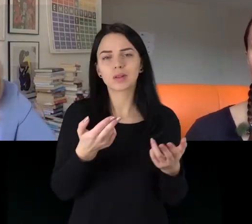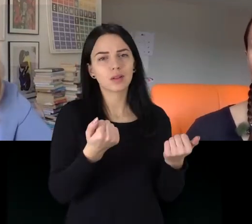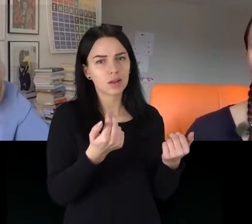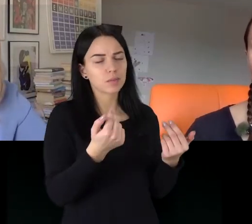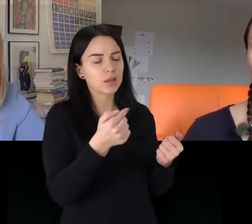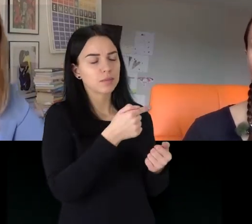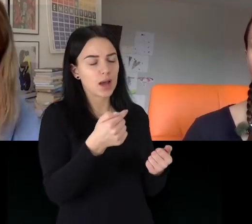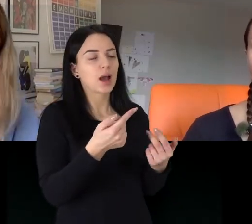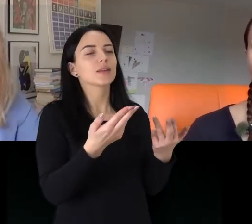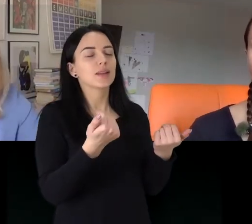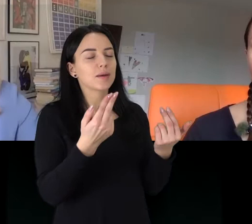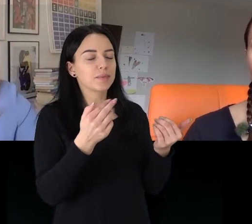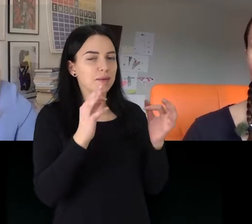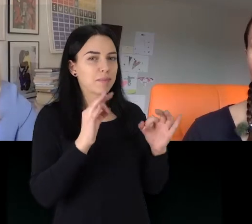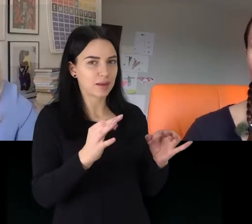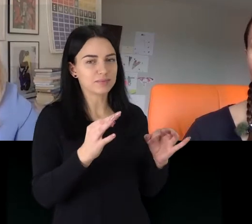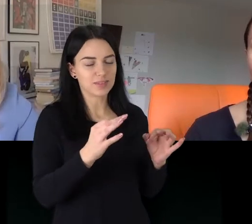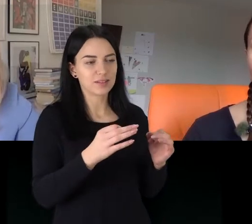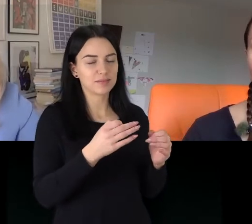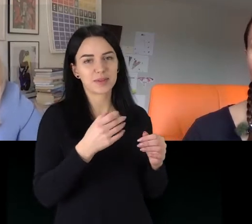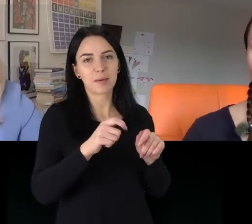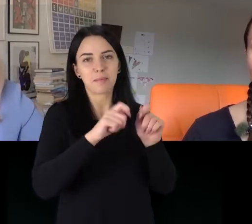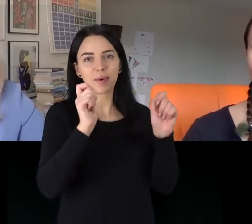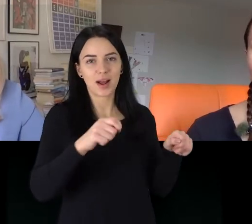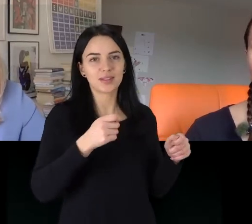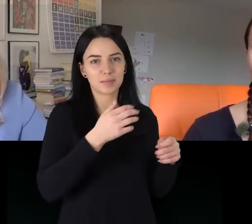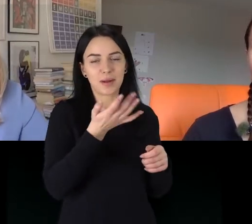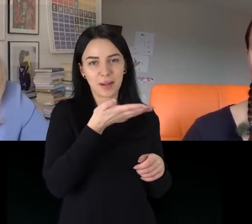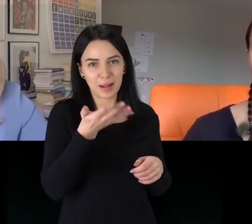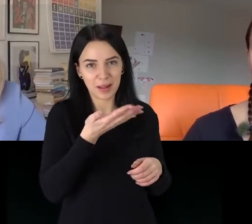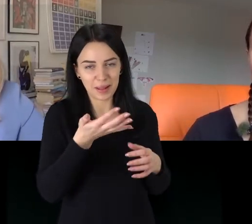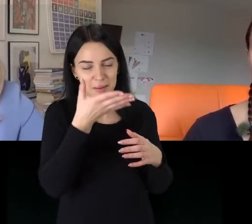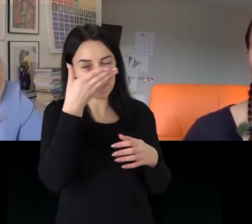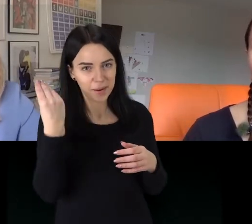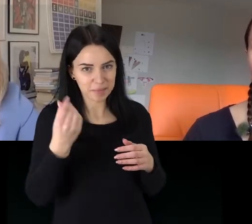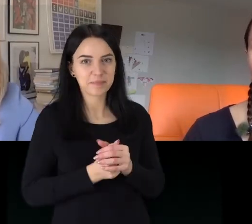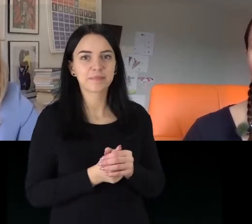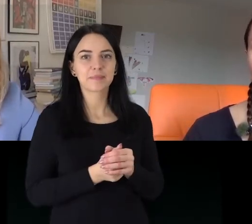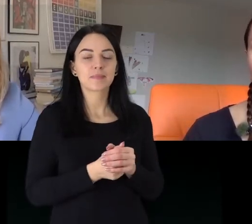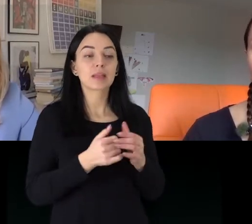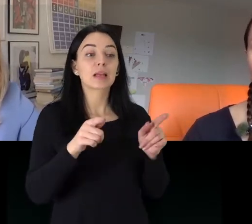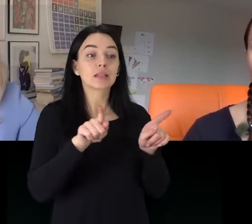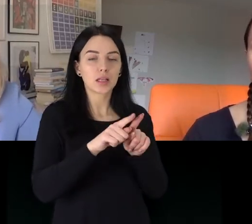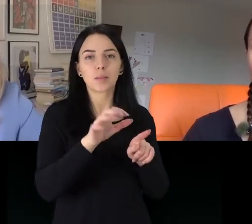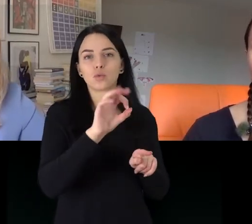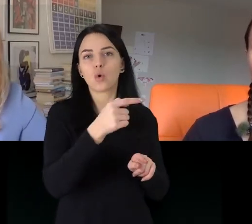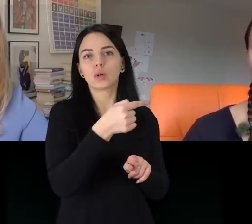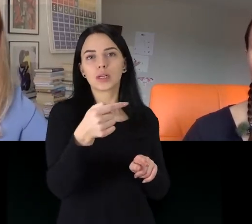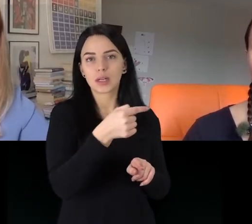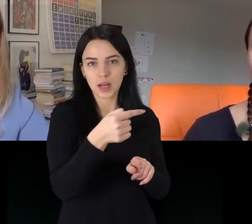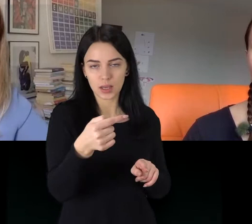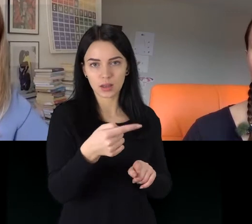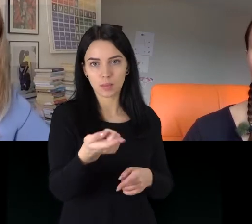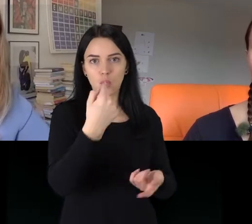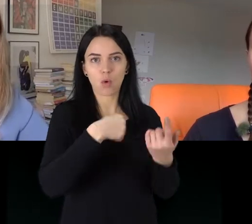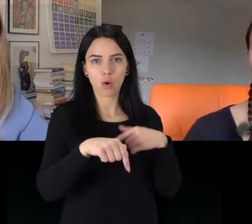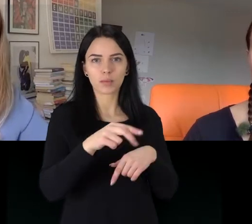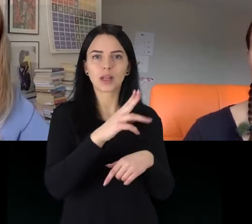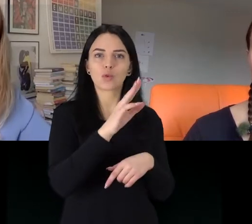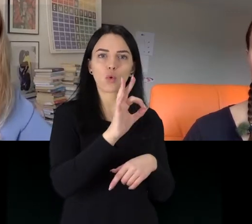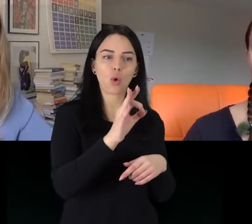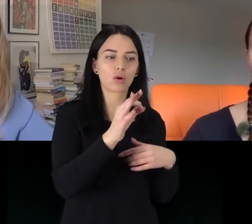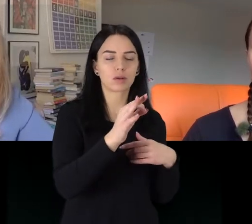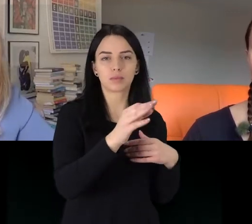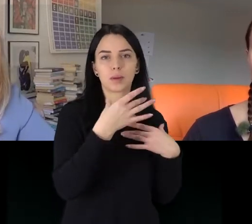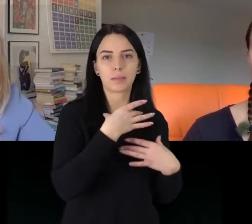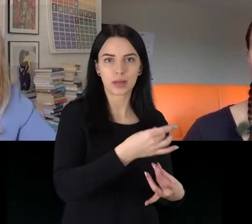tai teisingai, ta ilga įžanga, Renata, ačiū jums labai. Tai vat lygiai taip pat su tuo neigimu, mes grįžtam tada prie sakinio, prie ko priklausomų, prie